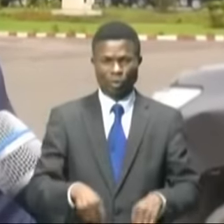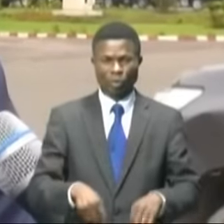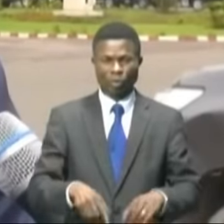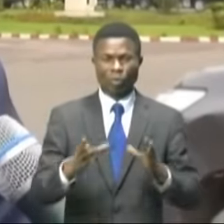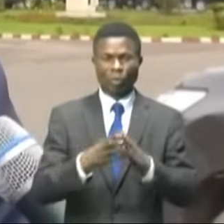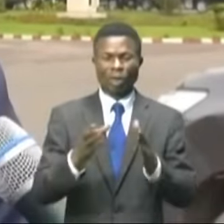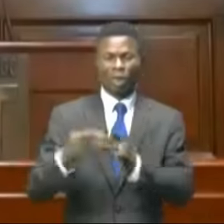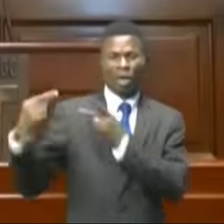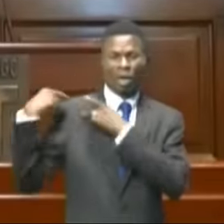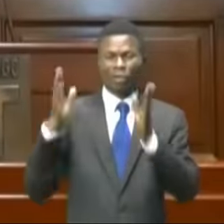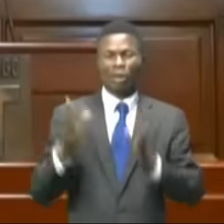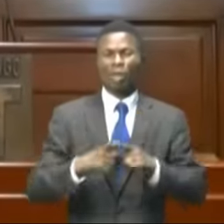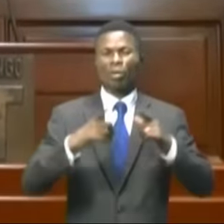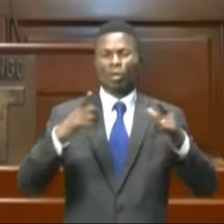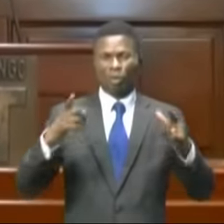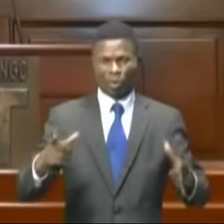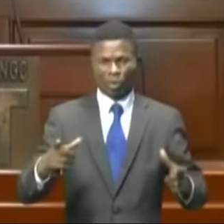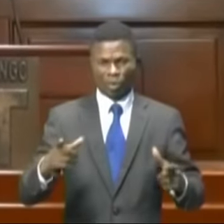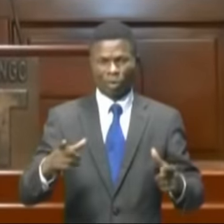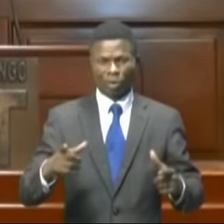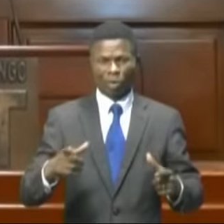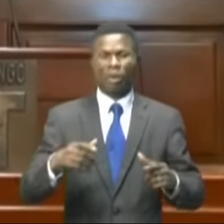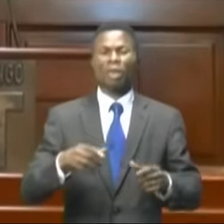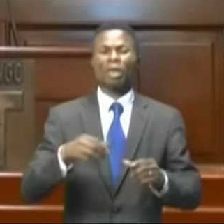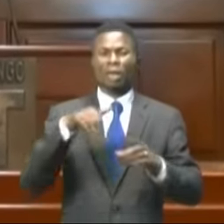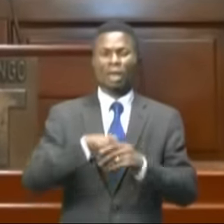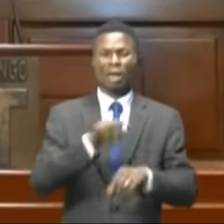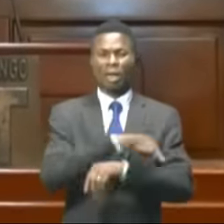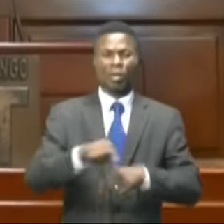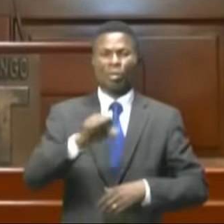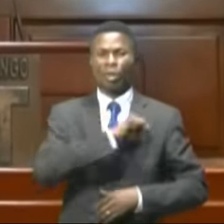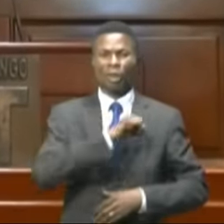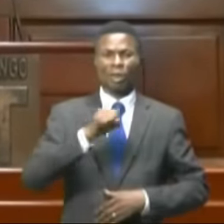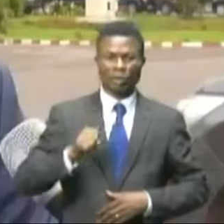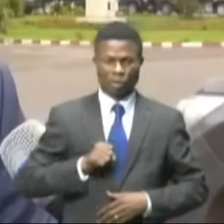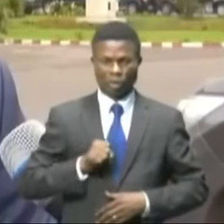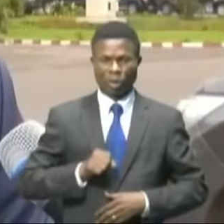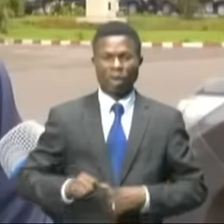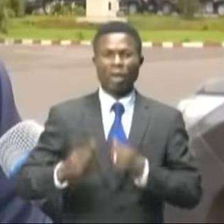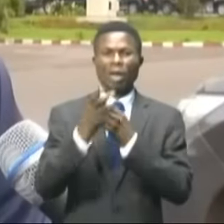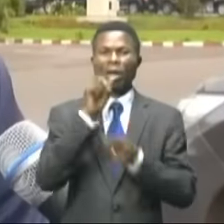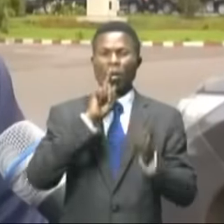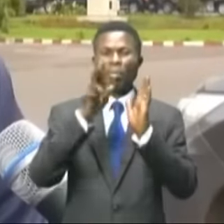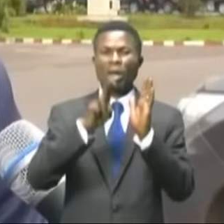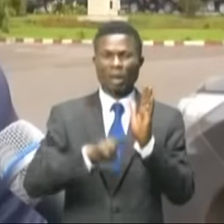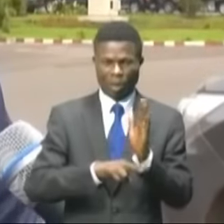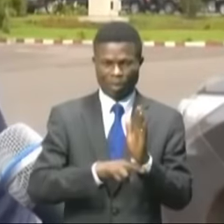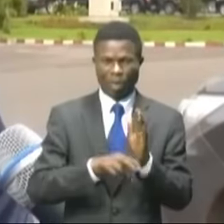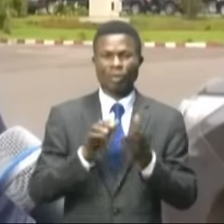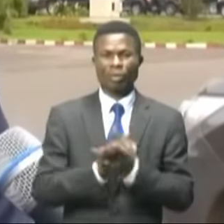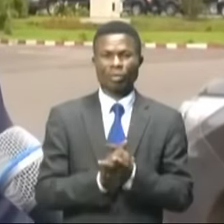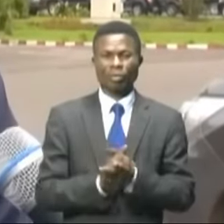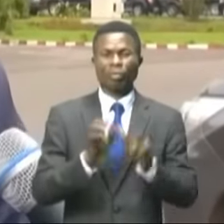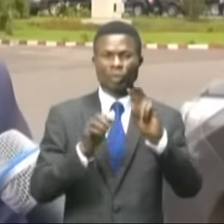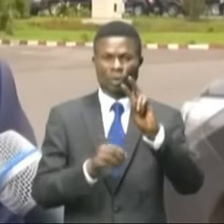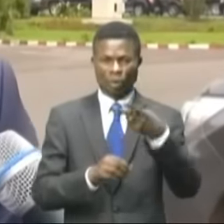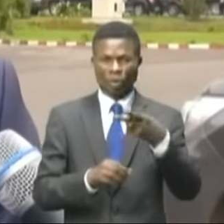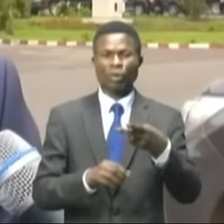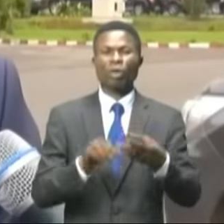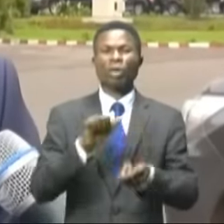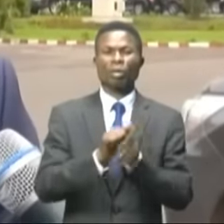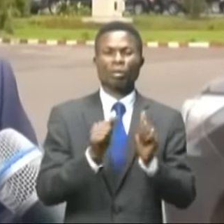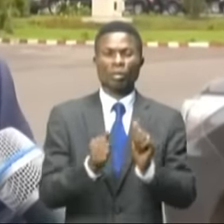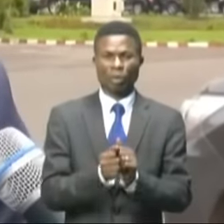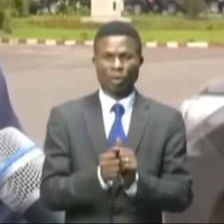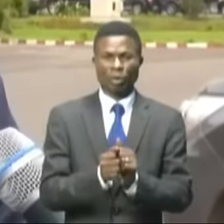grandes responsabilités dans la chambre haute du Parlement. Alors, deuxièmement, je dis